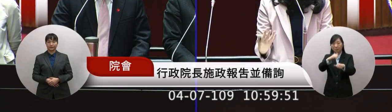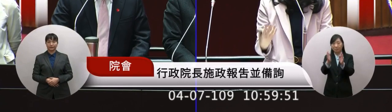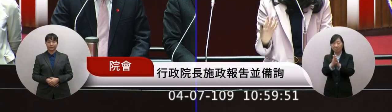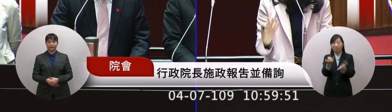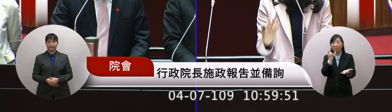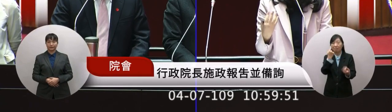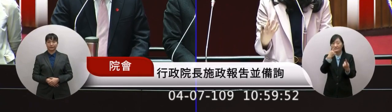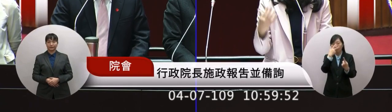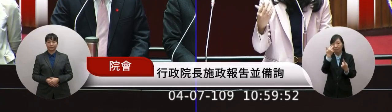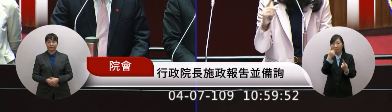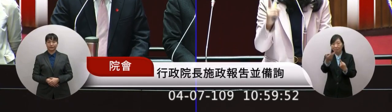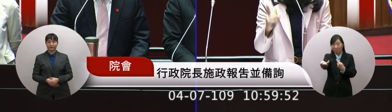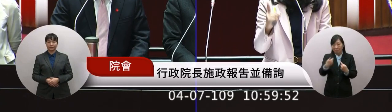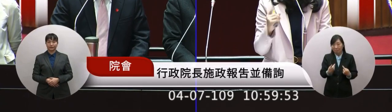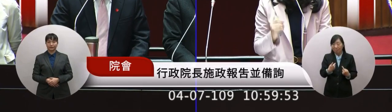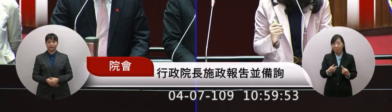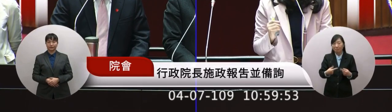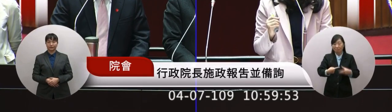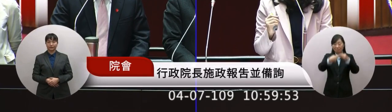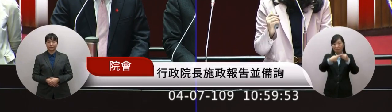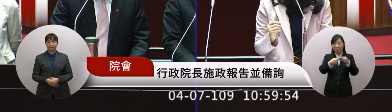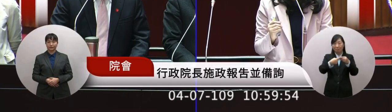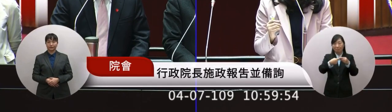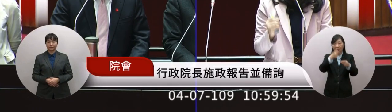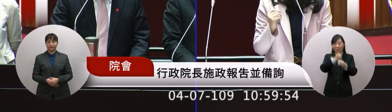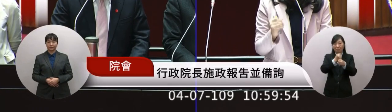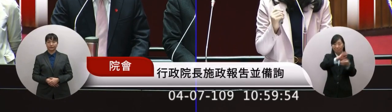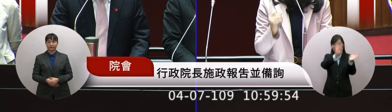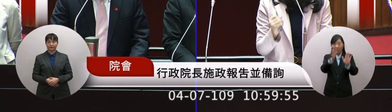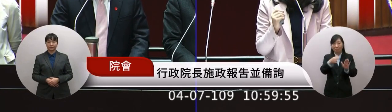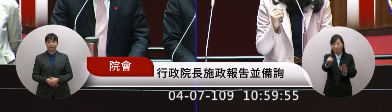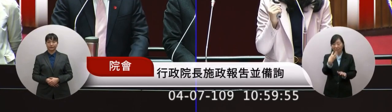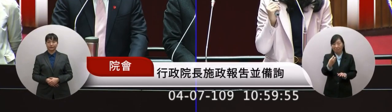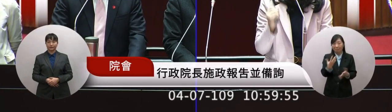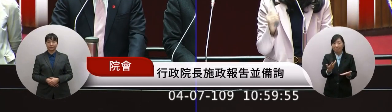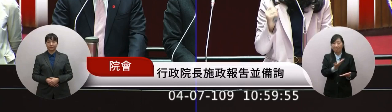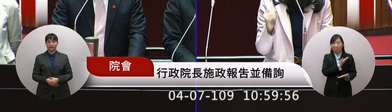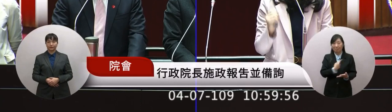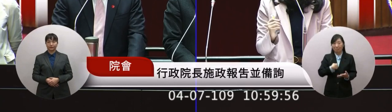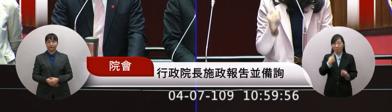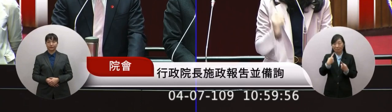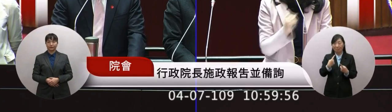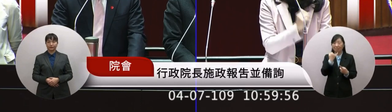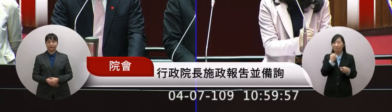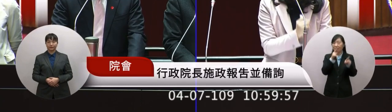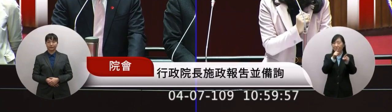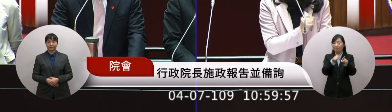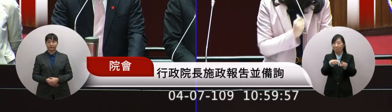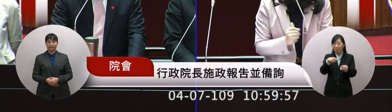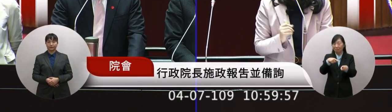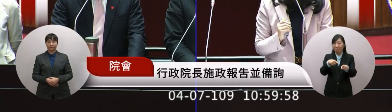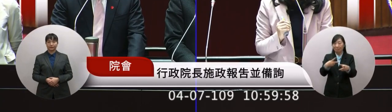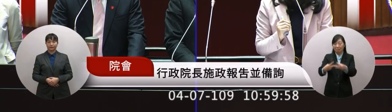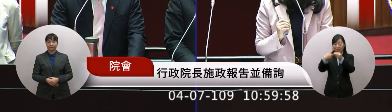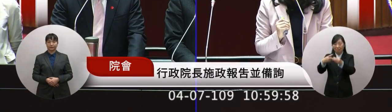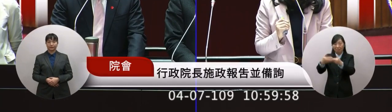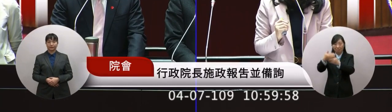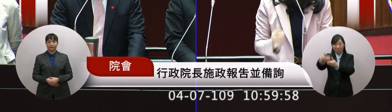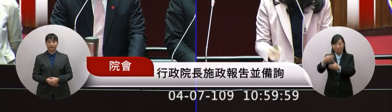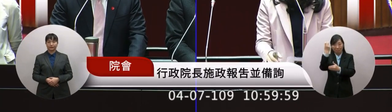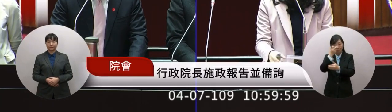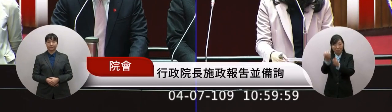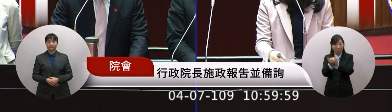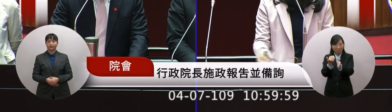更详细的一些预算在第一波执行的这个进度，让我们可以去有依法有据，我们也可以去审查我们第二阶段的预算